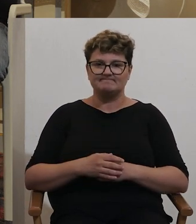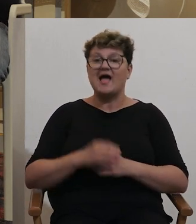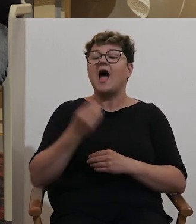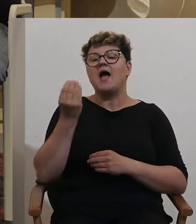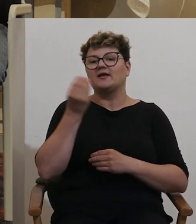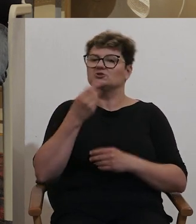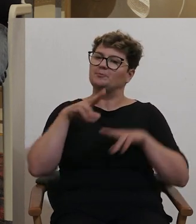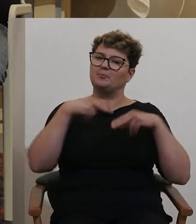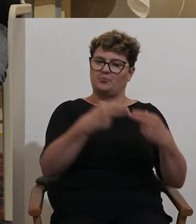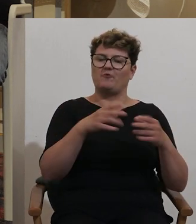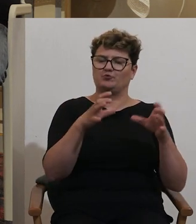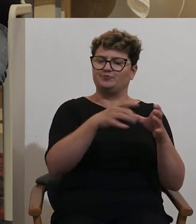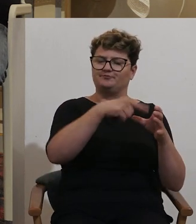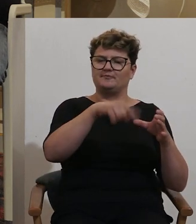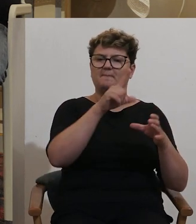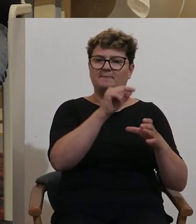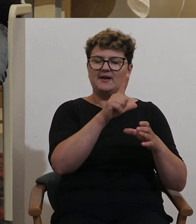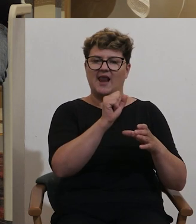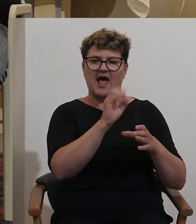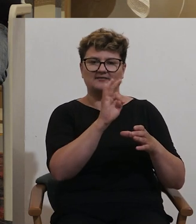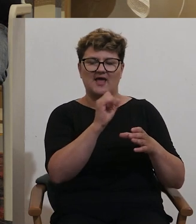chodzi o